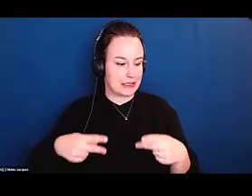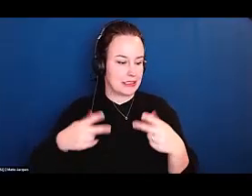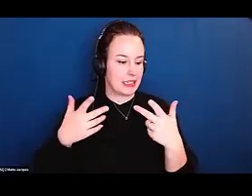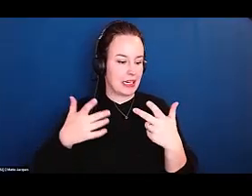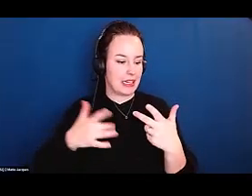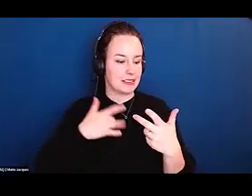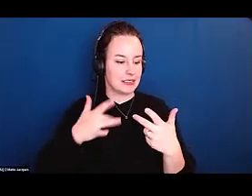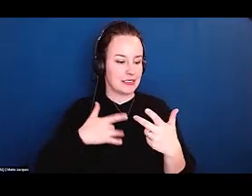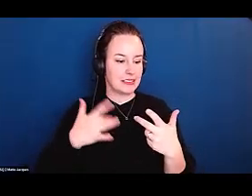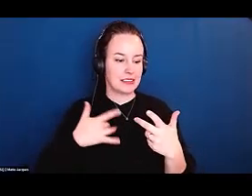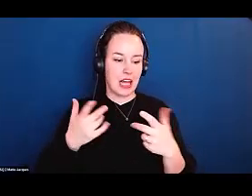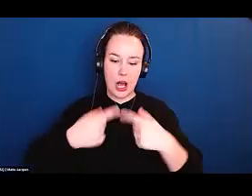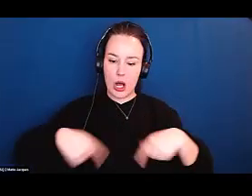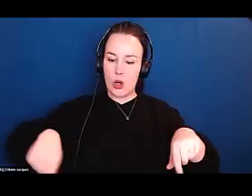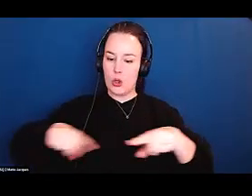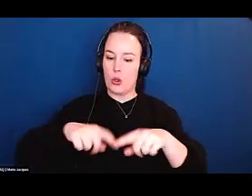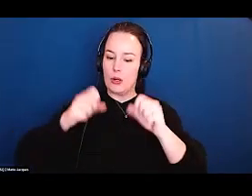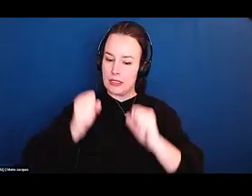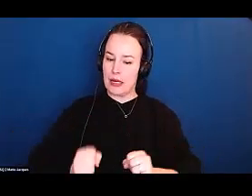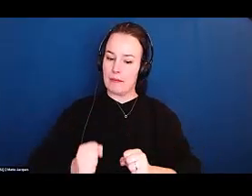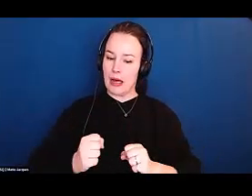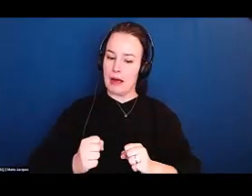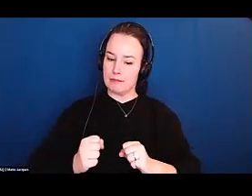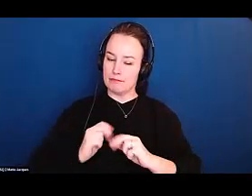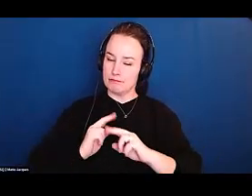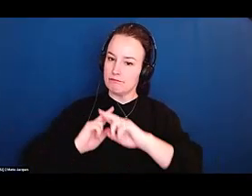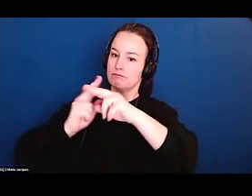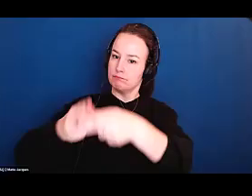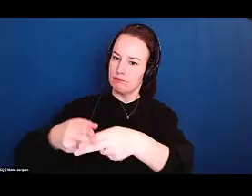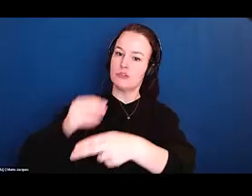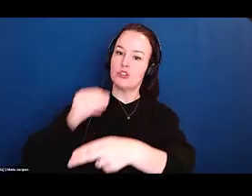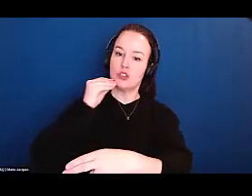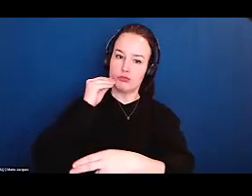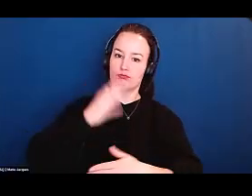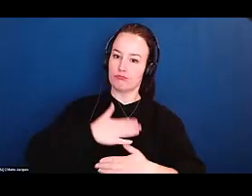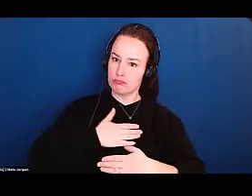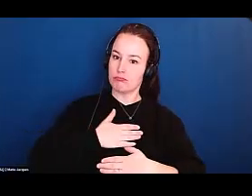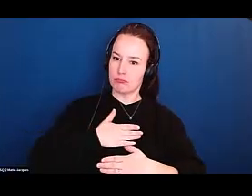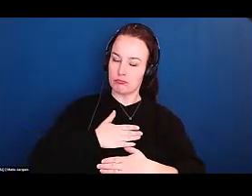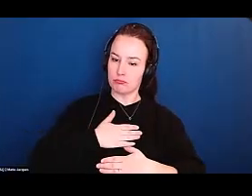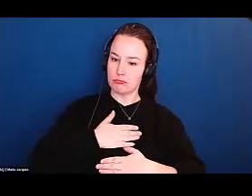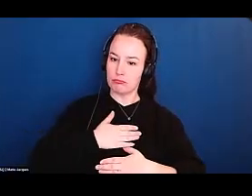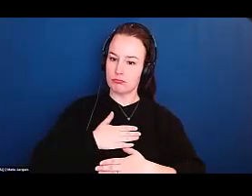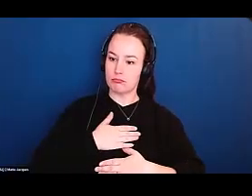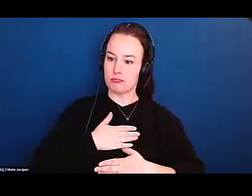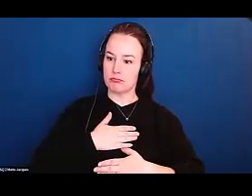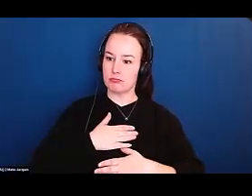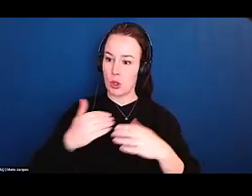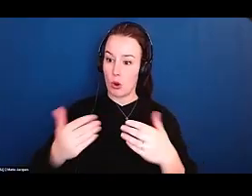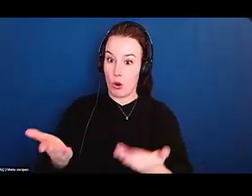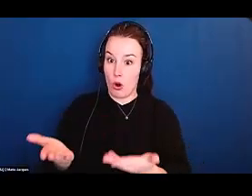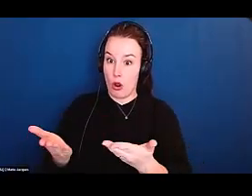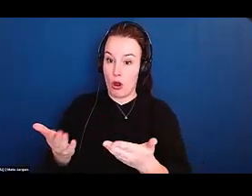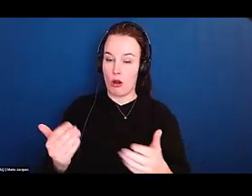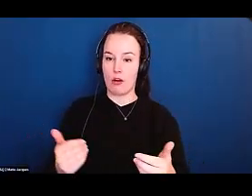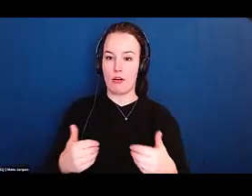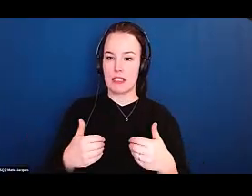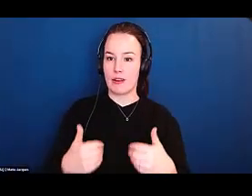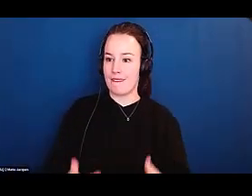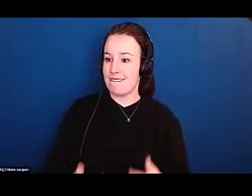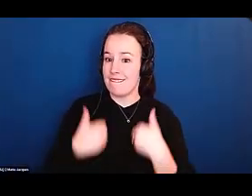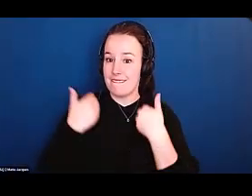savoir que on est dans un endroit qu'on peut appeler sa maison. Cette fois, c'est une vie qui